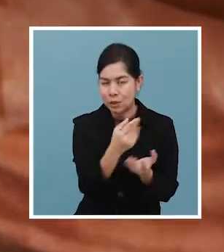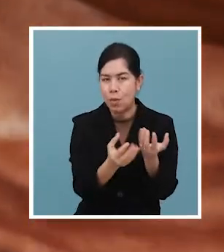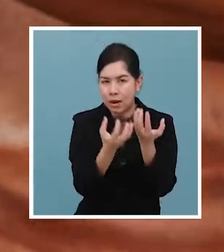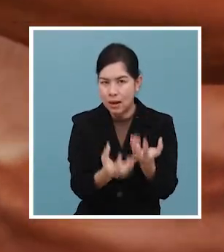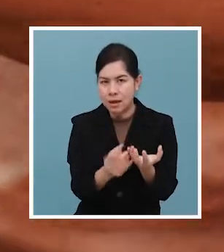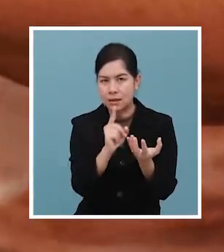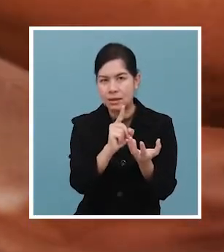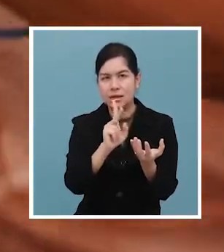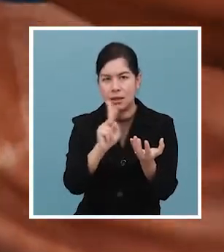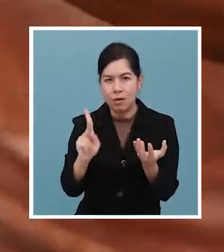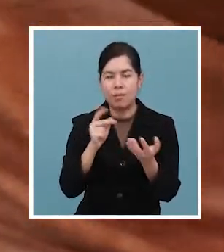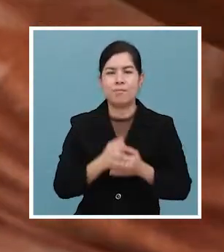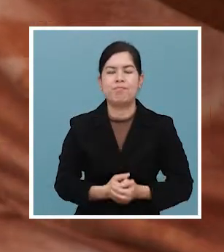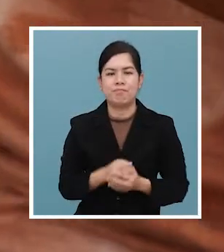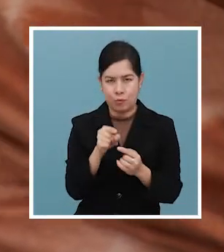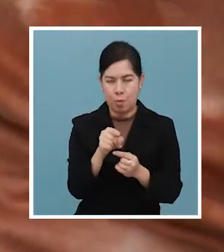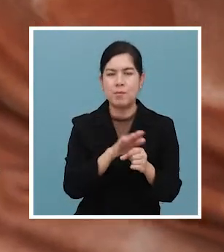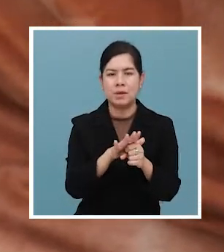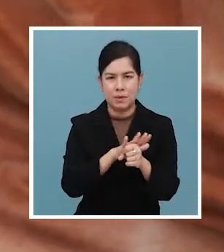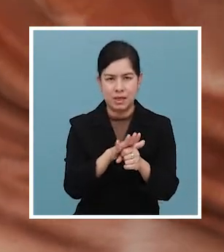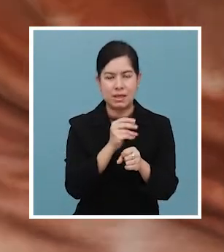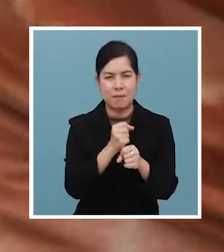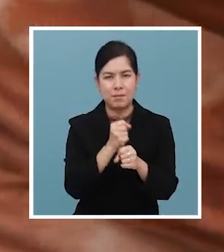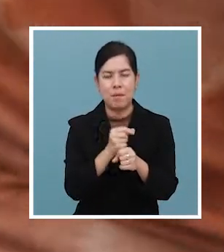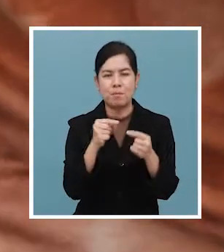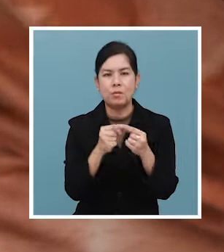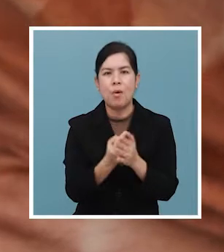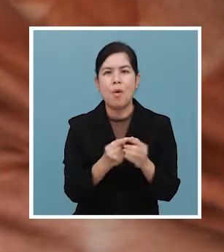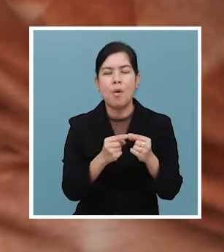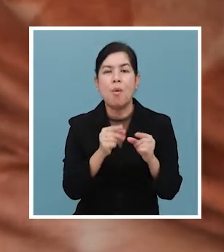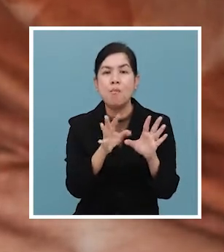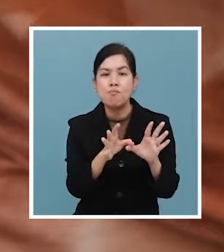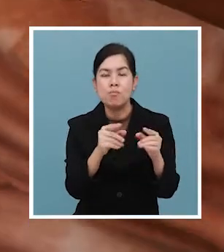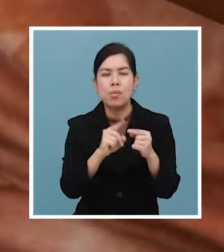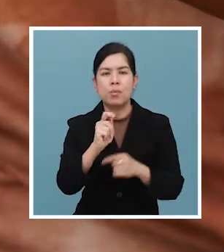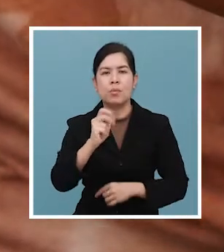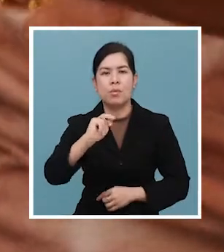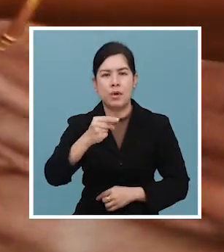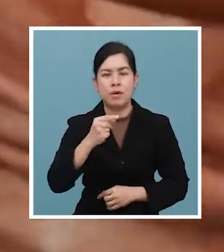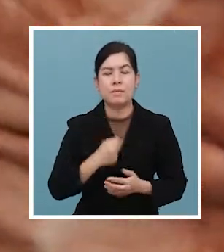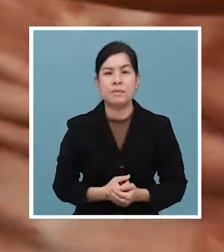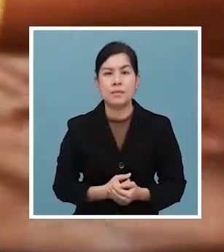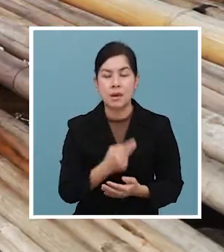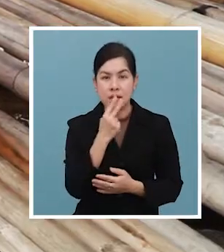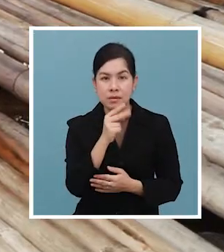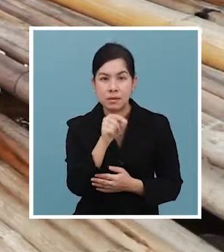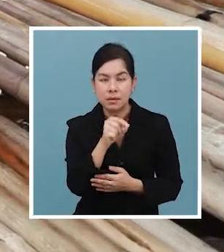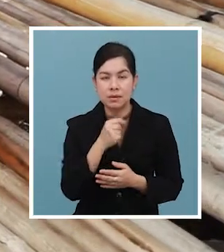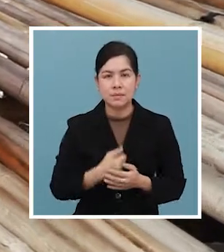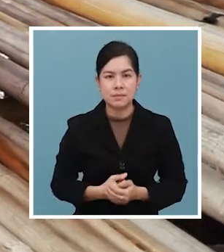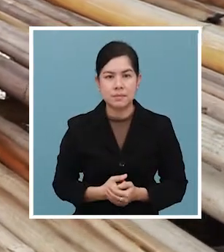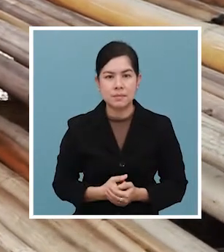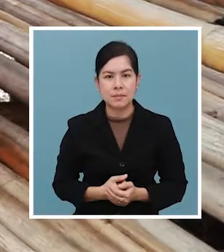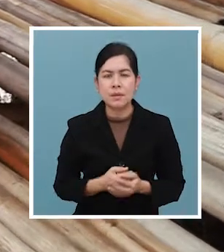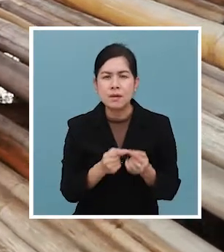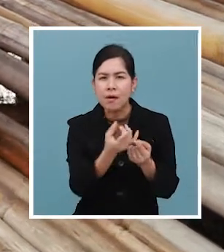สีโลผ่านนี้คือเป็นไซต์ Mมึงเอาซึ่งออกสำหรับคำว่าสำหรับการทําปูดองบูดใหญ่ที่สุดแล้วที่จะอยู่ตรง